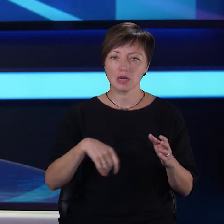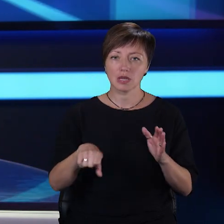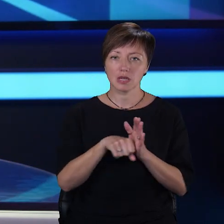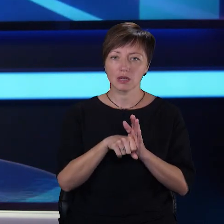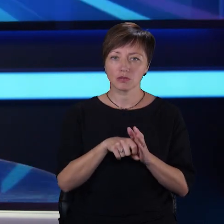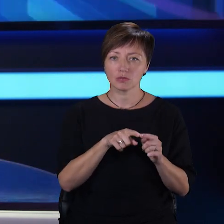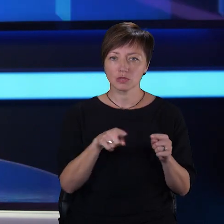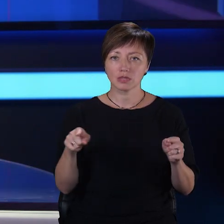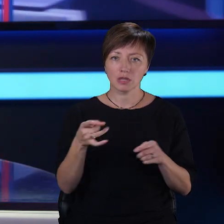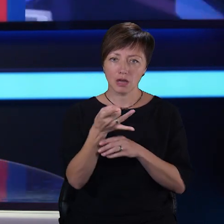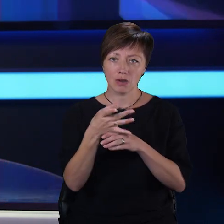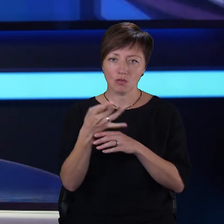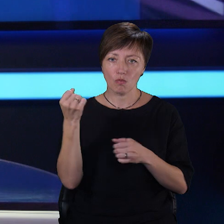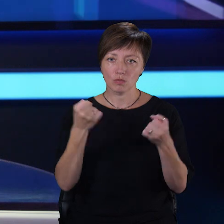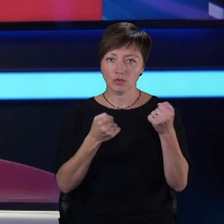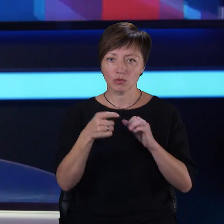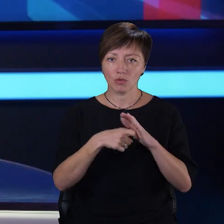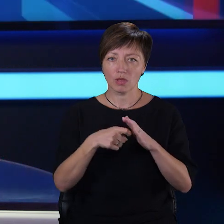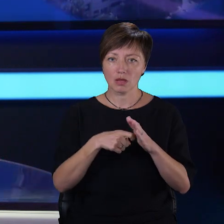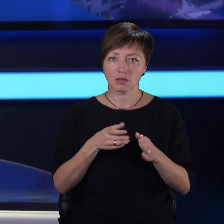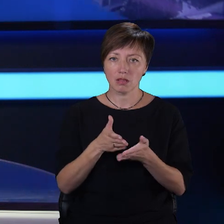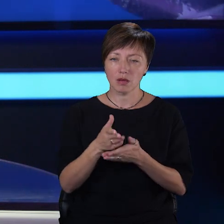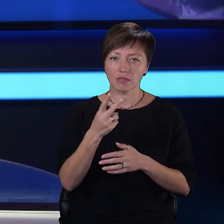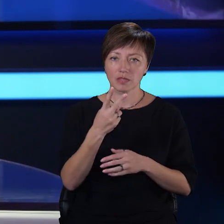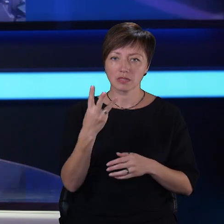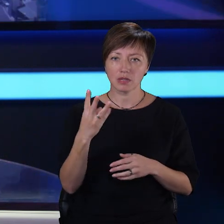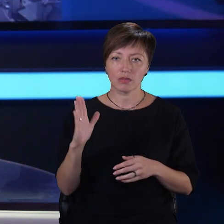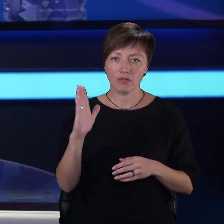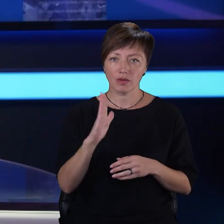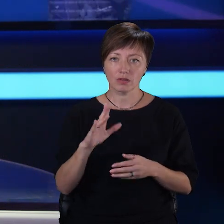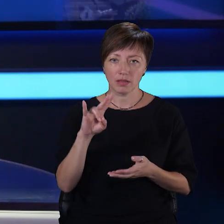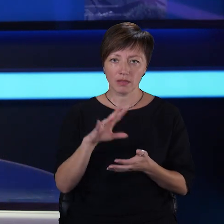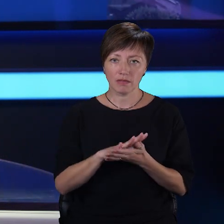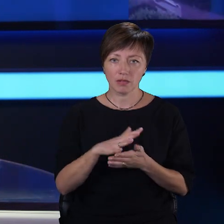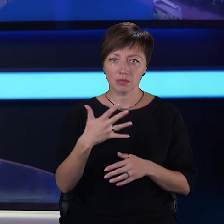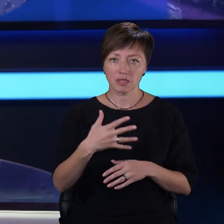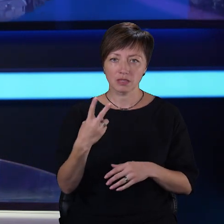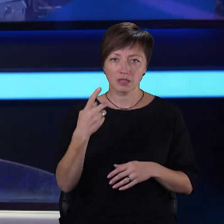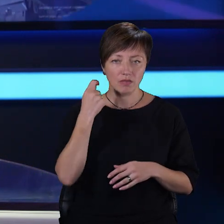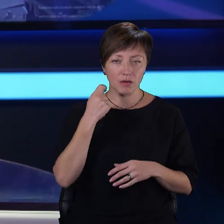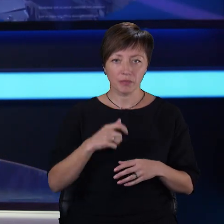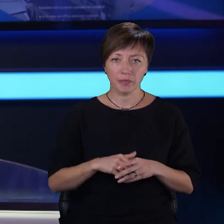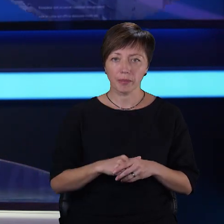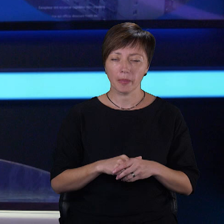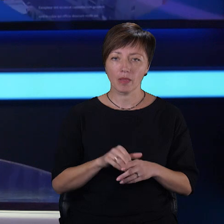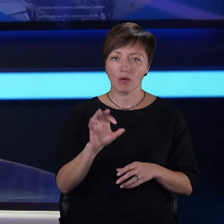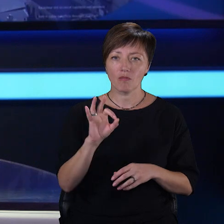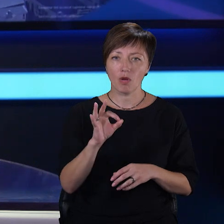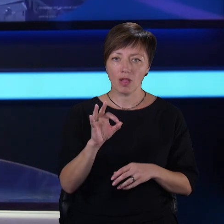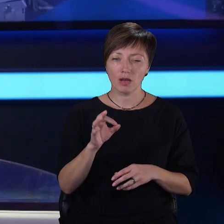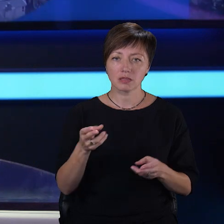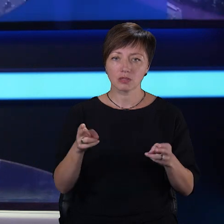час артообстрілу на Донецькому напрямку 23 вересня. Йому навіки 52 роки. В Олега